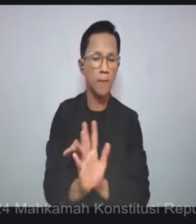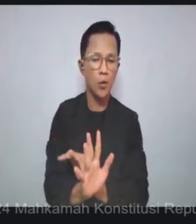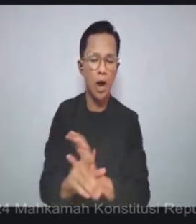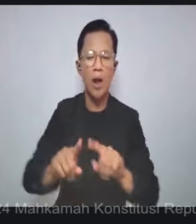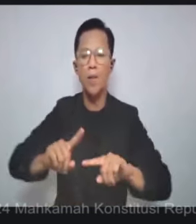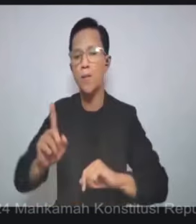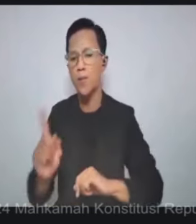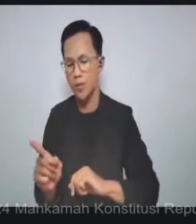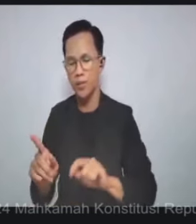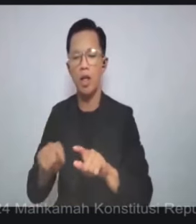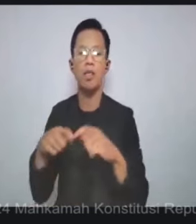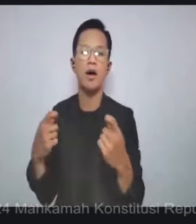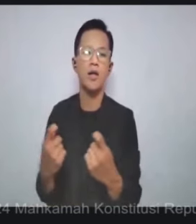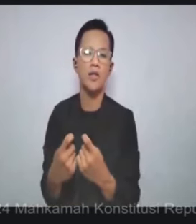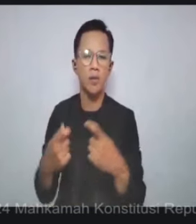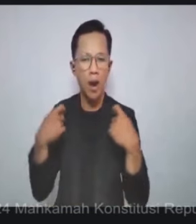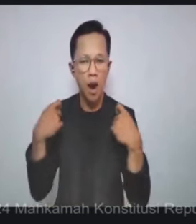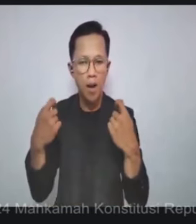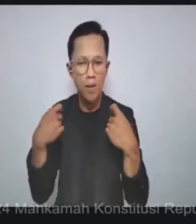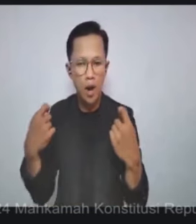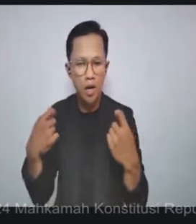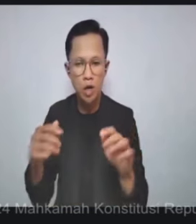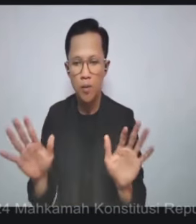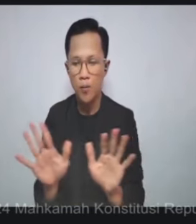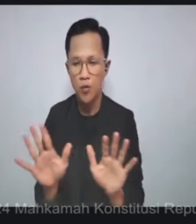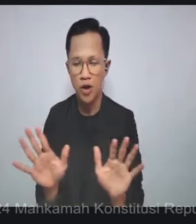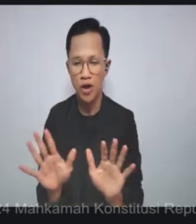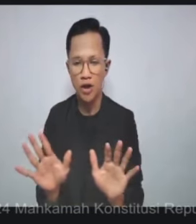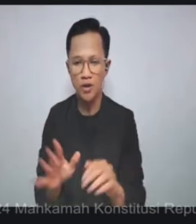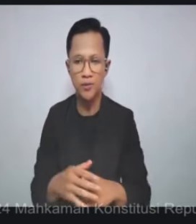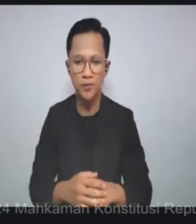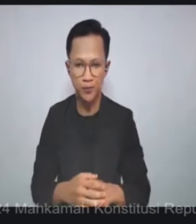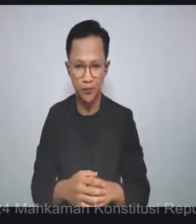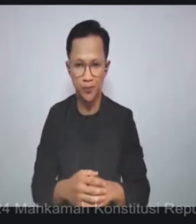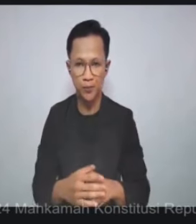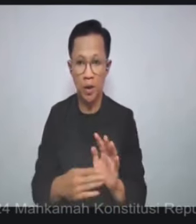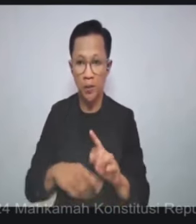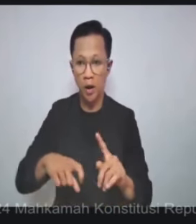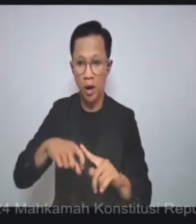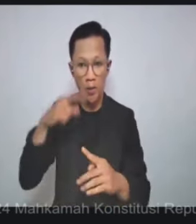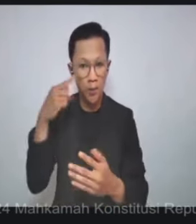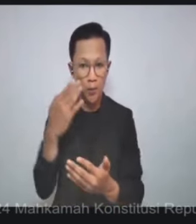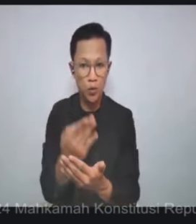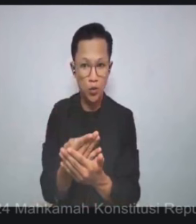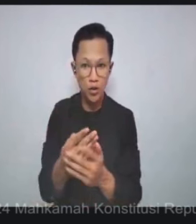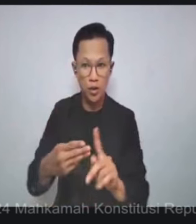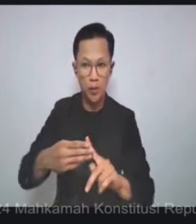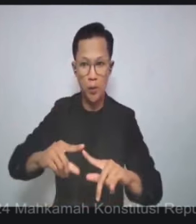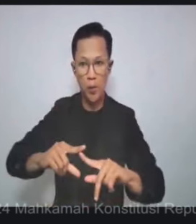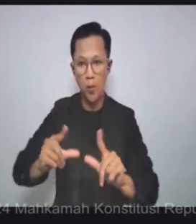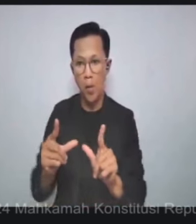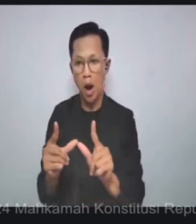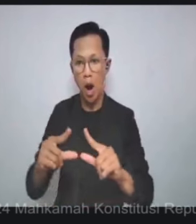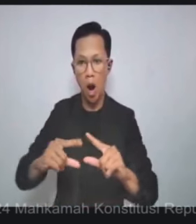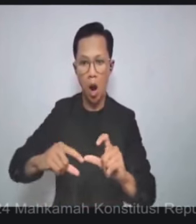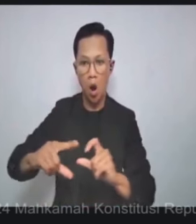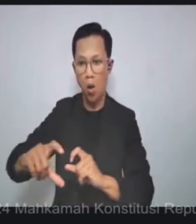calon Pid bukti PK 191 kemudian mahkamah memeriksa bukti balsu dan bukti termohon berupa kajian bahlu Kabupaten